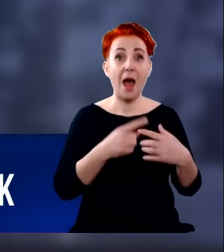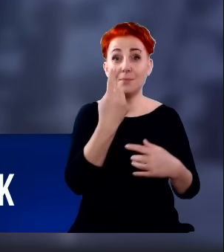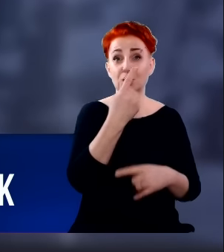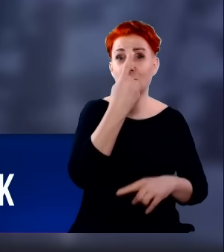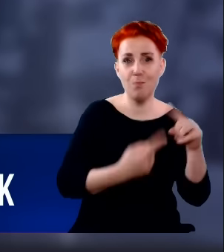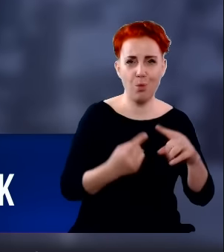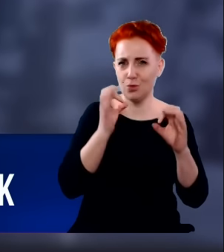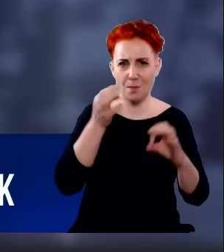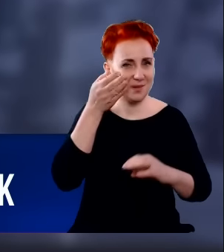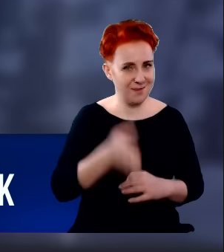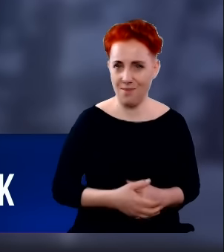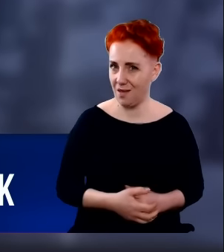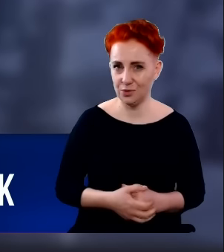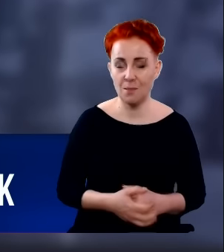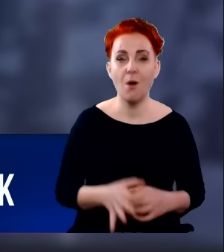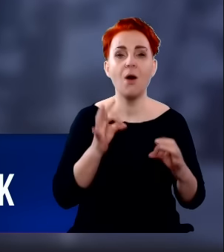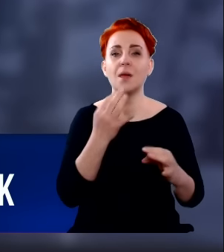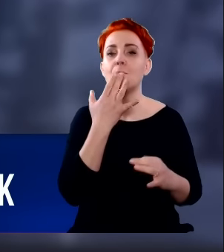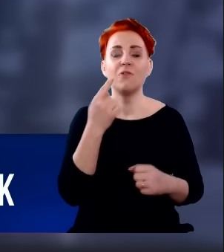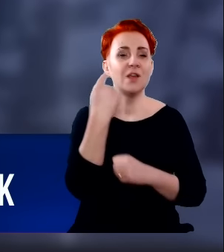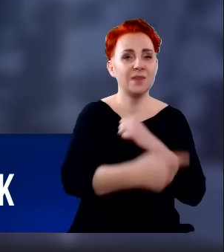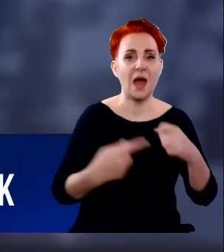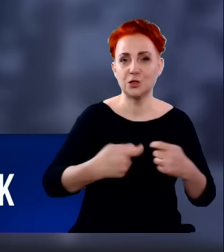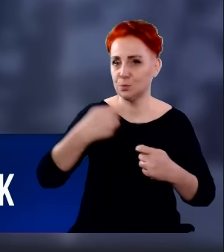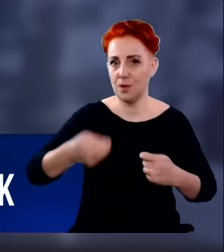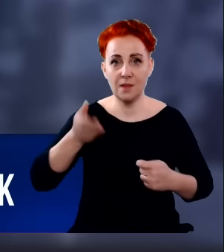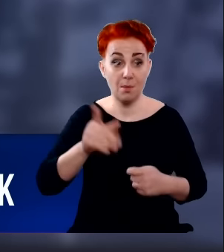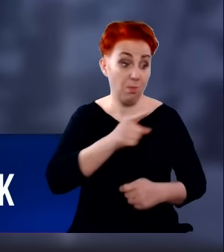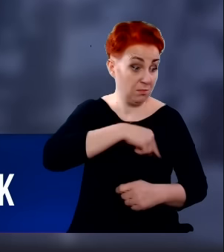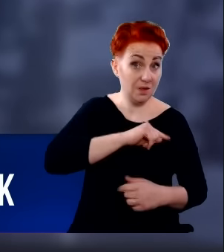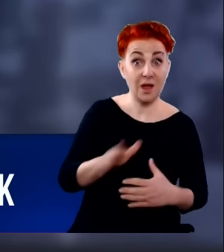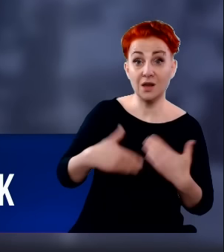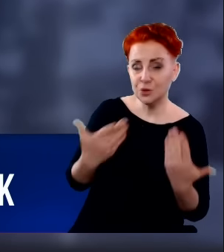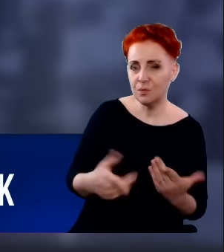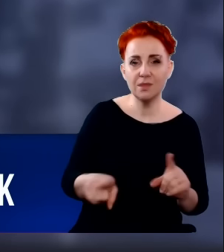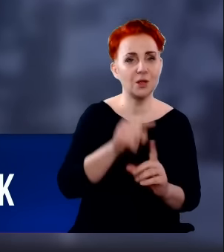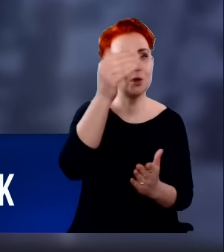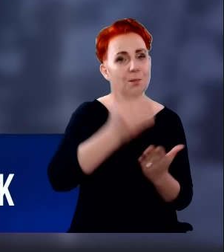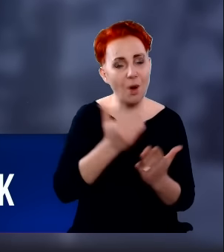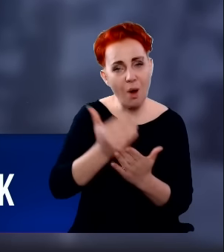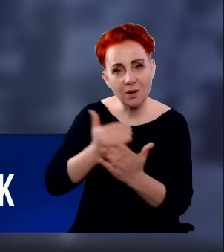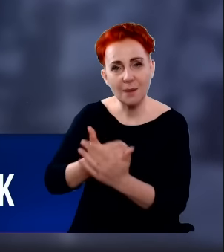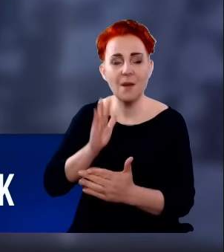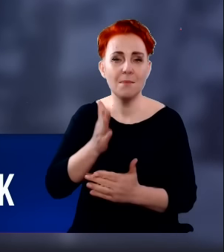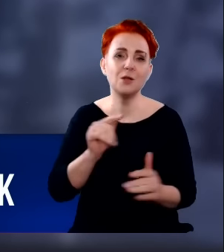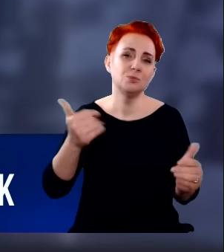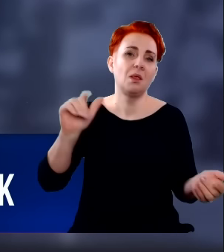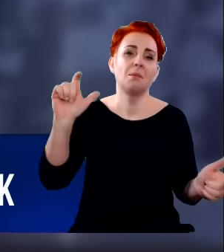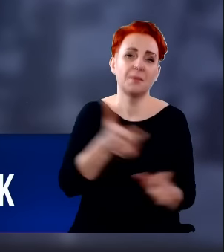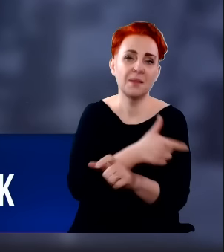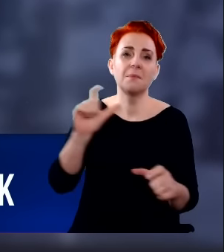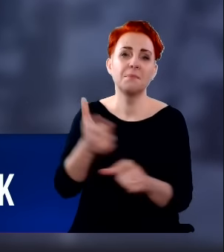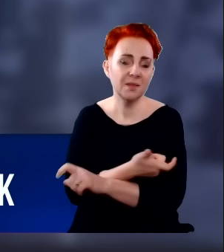bo już mamy zapowiedzi, że tarcze nie będą przedłużane, te, które myśmy dali, że programy trzeba będzie być może zwijać, te programy